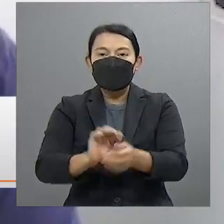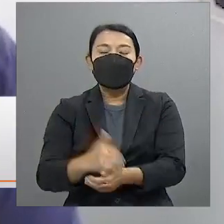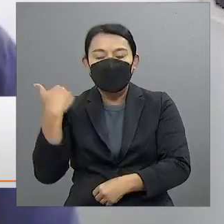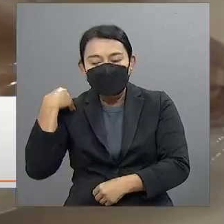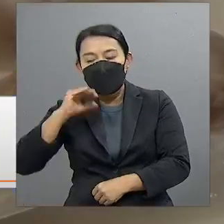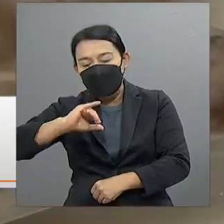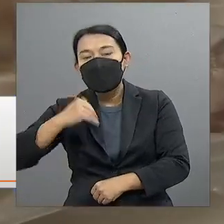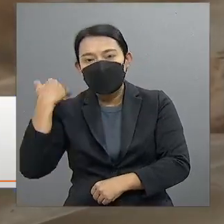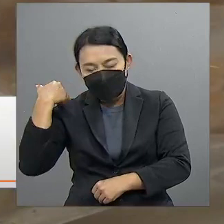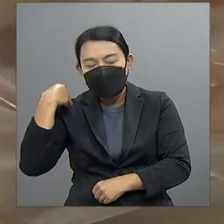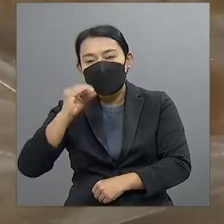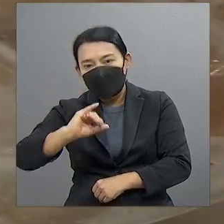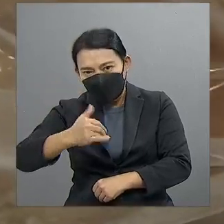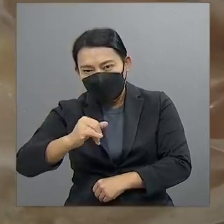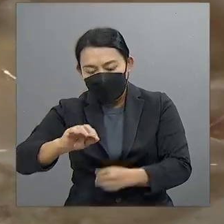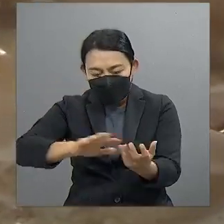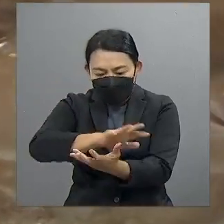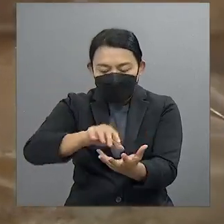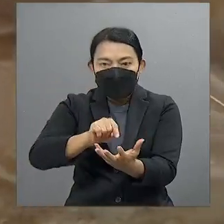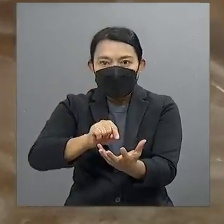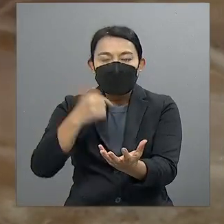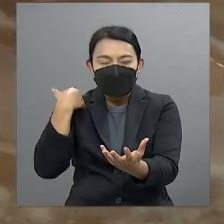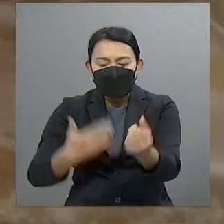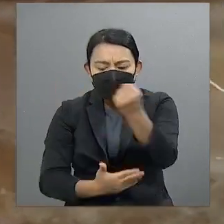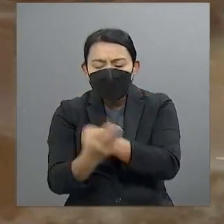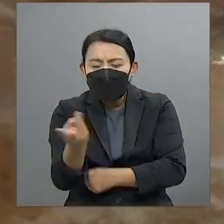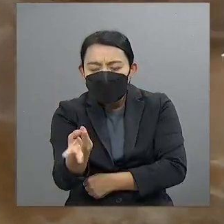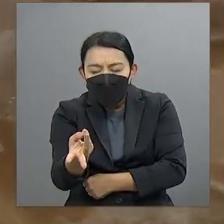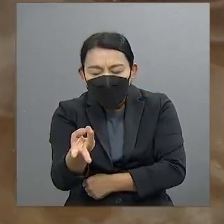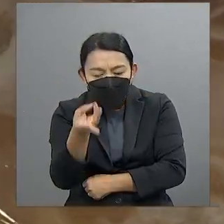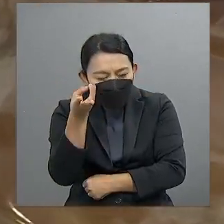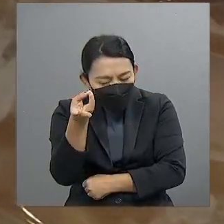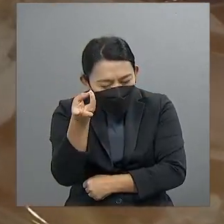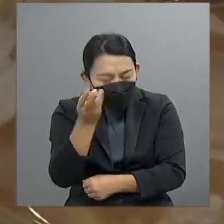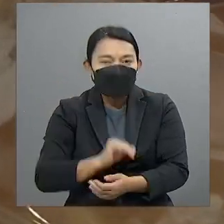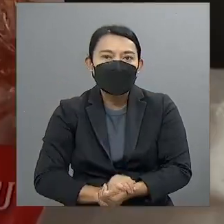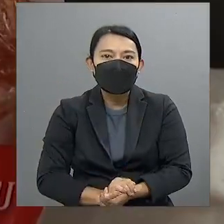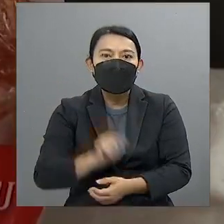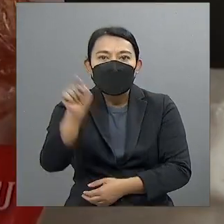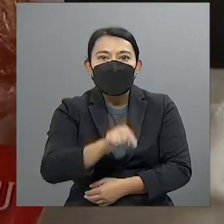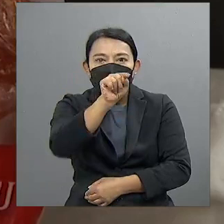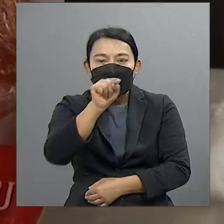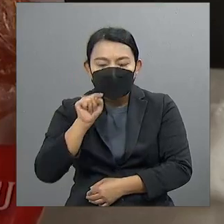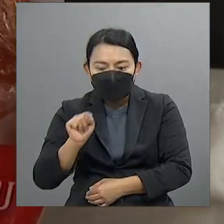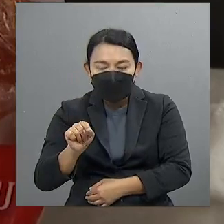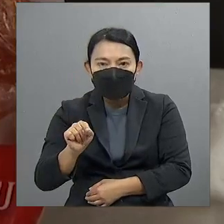ระดับความเป็นไปได้เนี่ยมันมีโอกาสไหมมีโอกาสแต่น้อยมากมากมากมากเลยครับถ้าเป็นเปอร์เซ็นต์จริงๆผมว่ามันแท